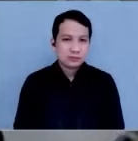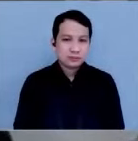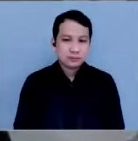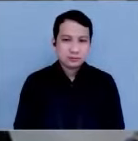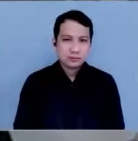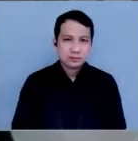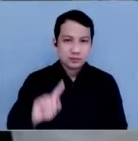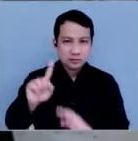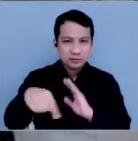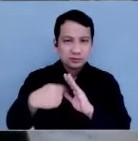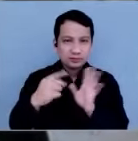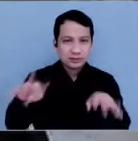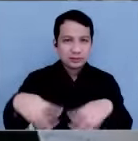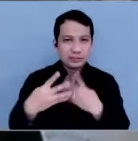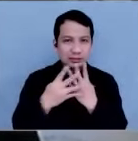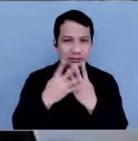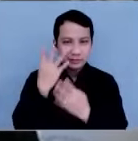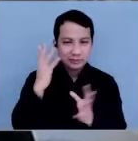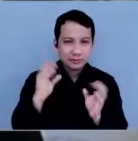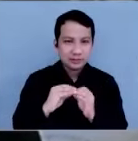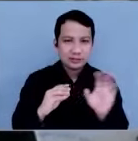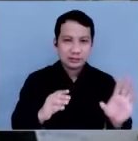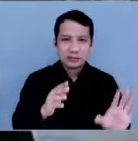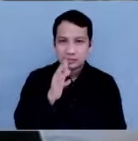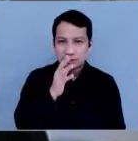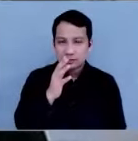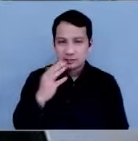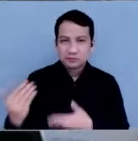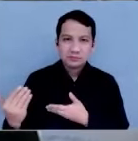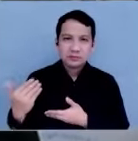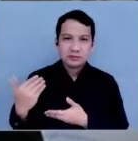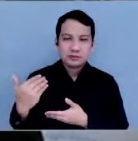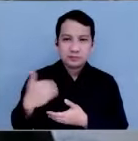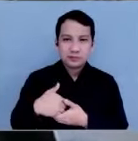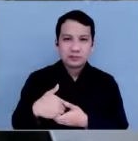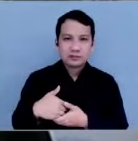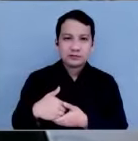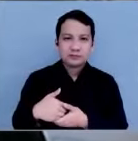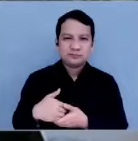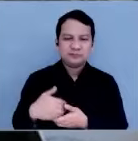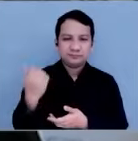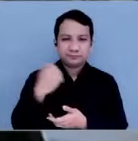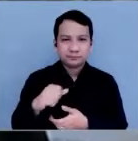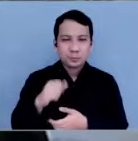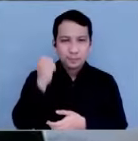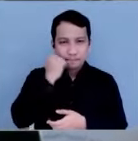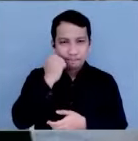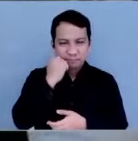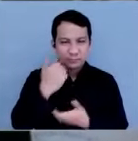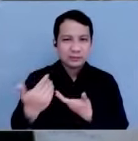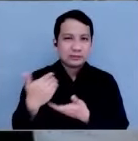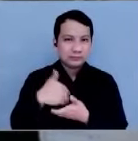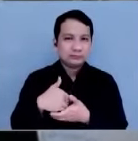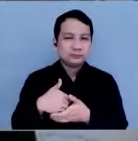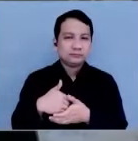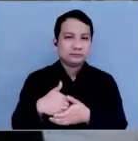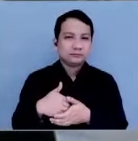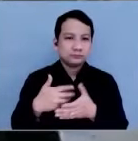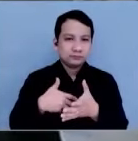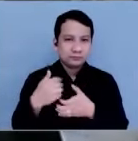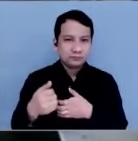nagkulong. And then itong si Mother talagang almost every day, no exaggeration, nasa labas siya ng